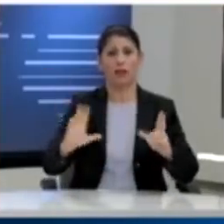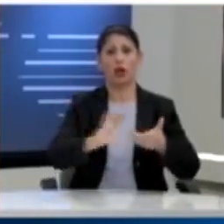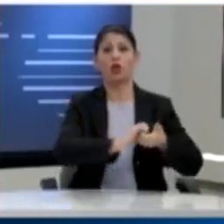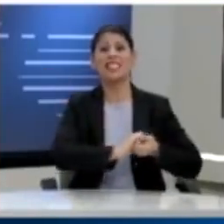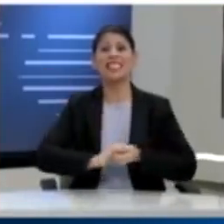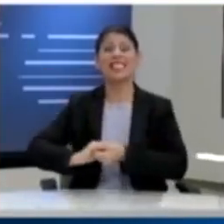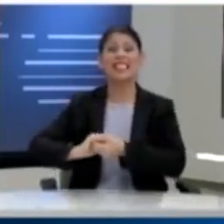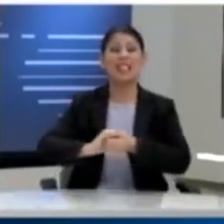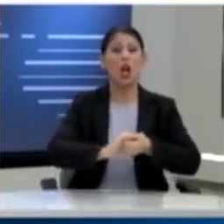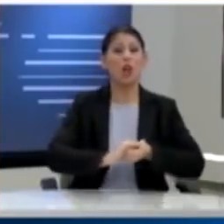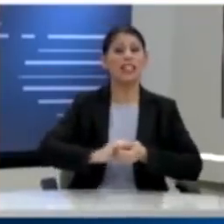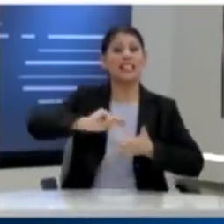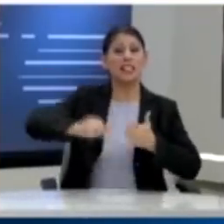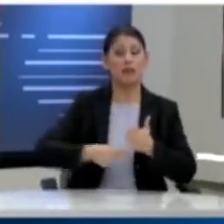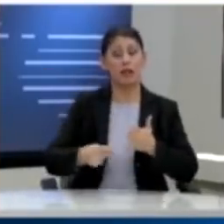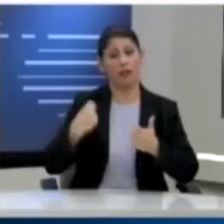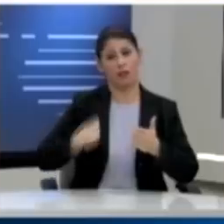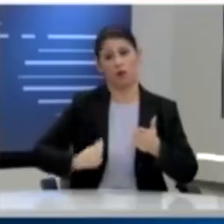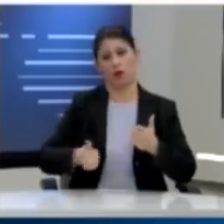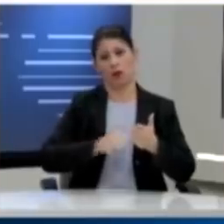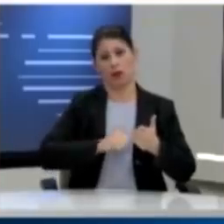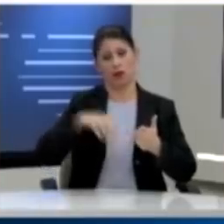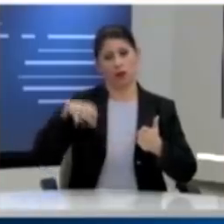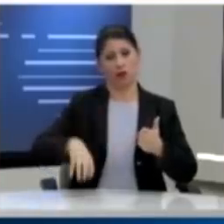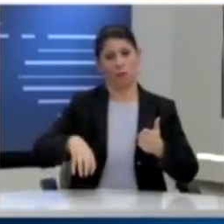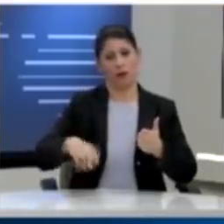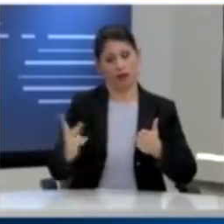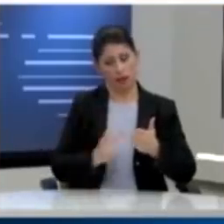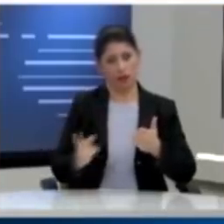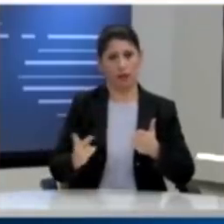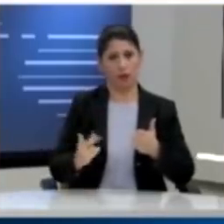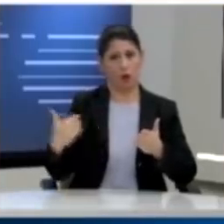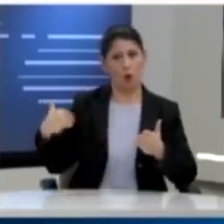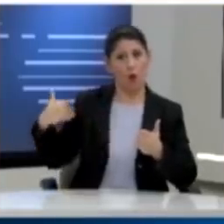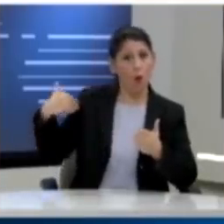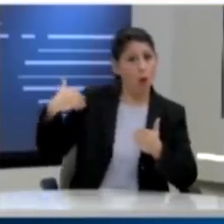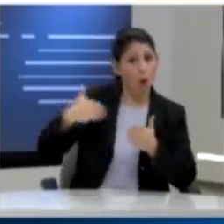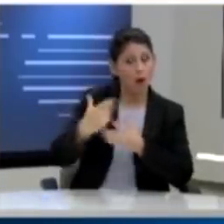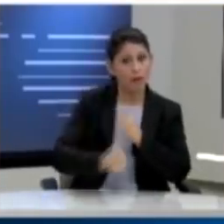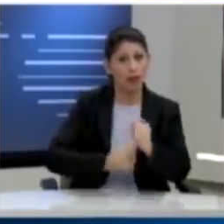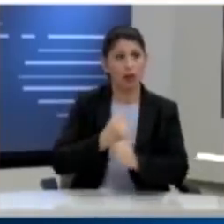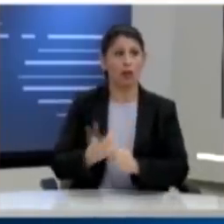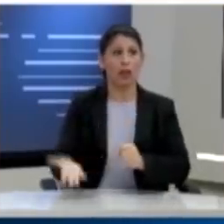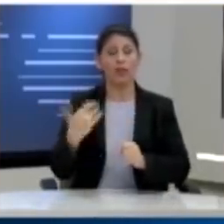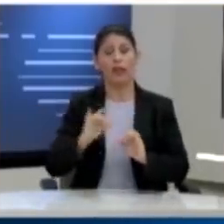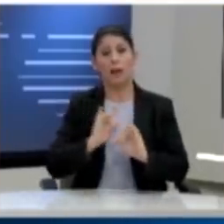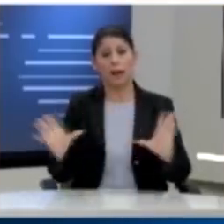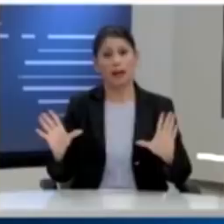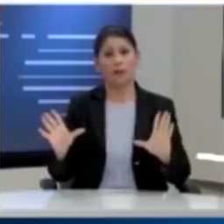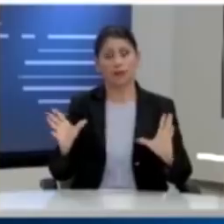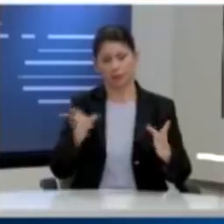συλλογικών συμβάσεων στο δημόσιο και ιδιωτικό τομέα. Όλα αυτά τα χρόνια δεν είχαμε καμιά